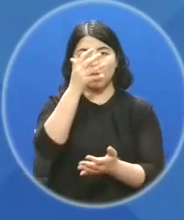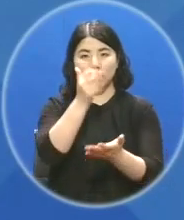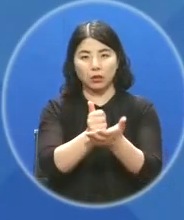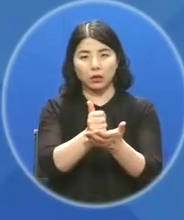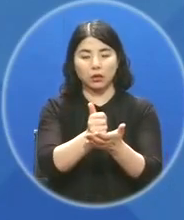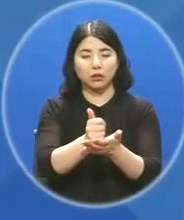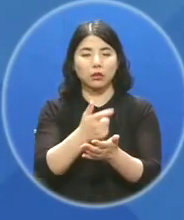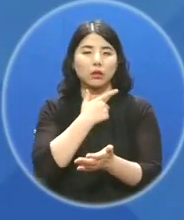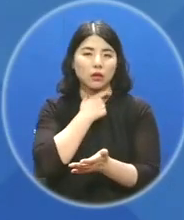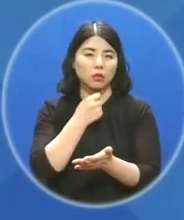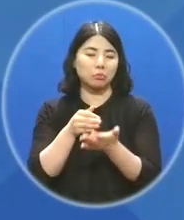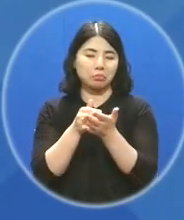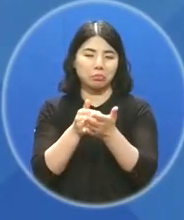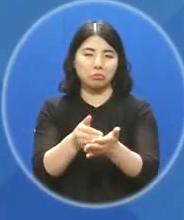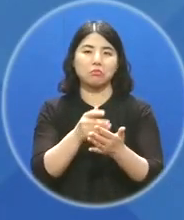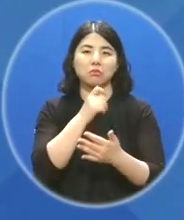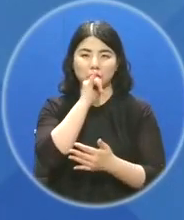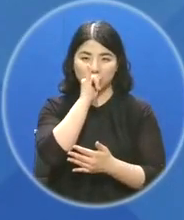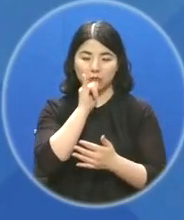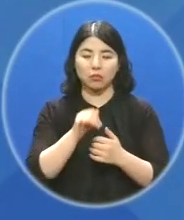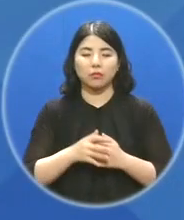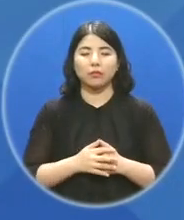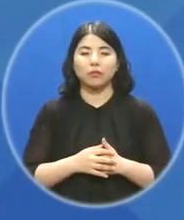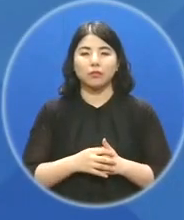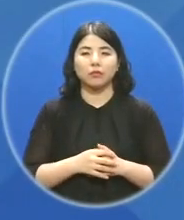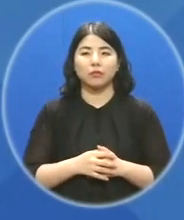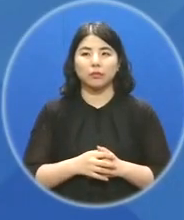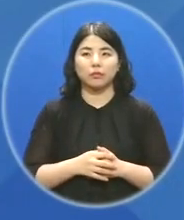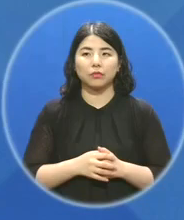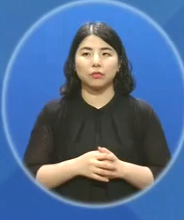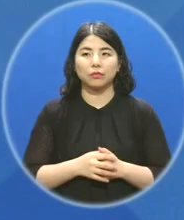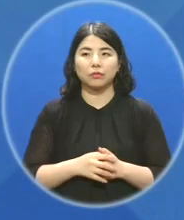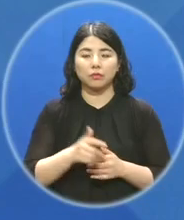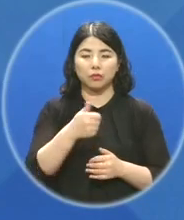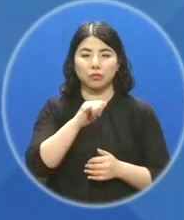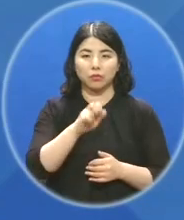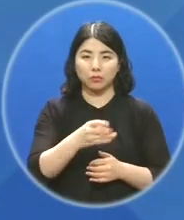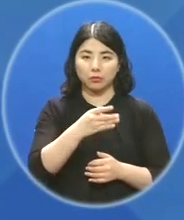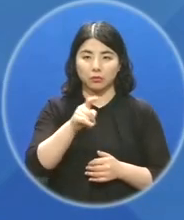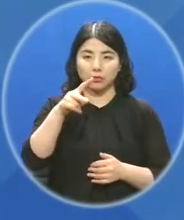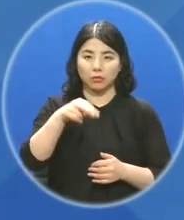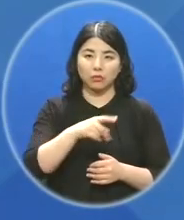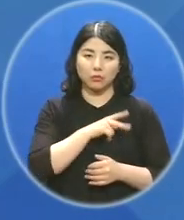의장한테 바라는 점들이 좀 있어요. 그렇죠. 의원들이. 그러니까 네. 뭐 김태수 의원은 그